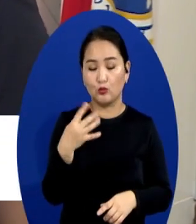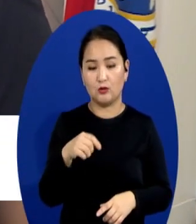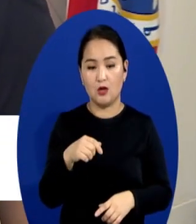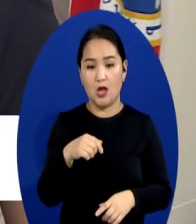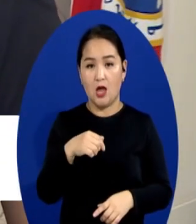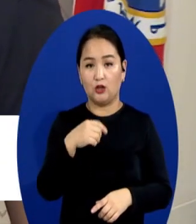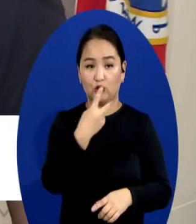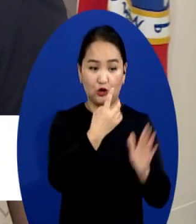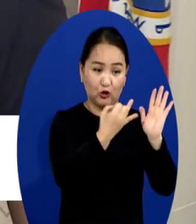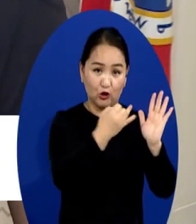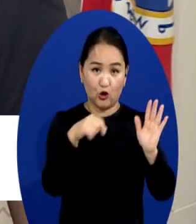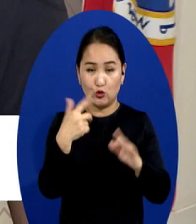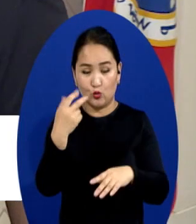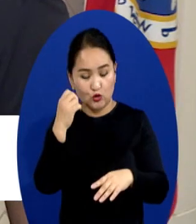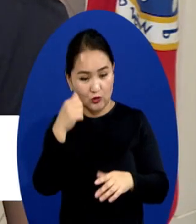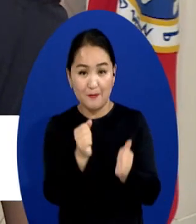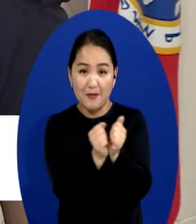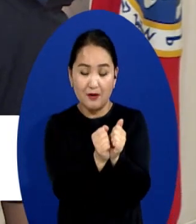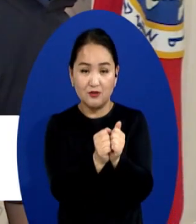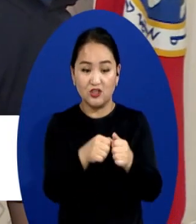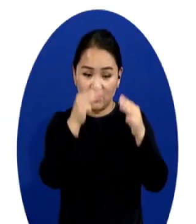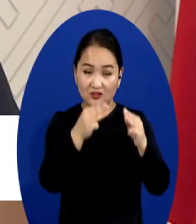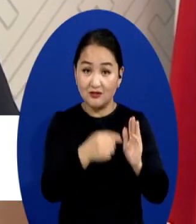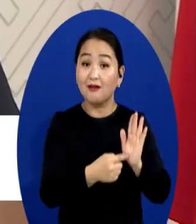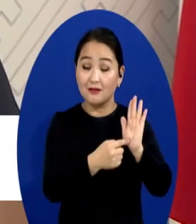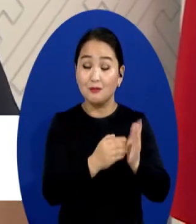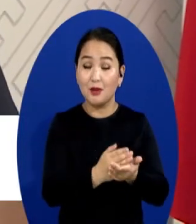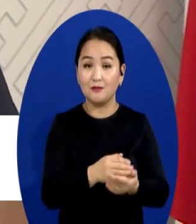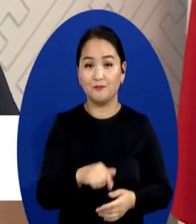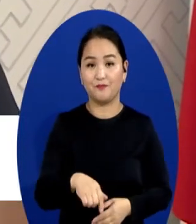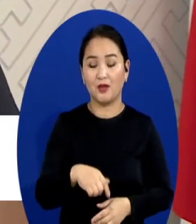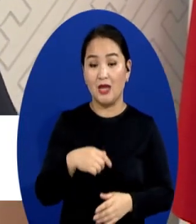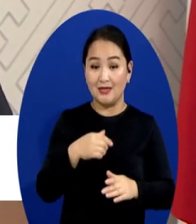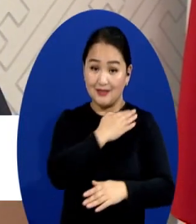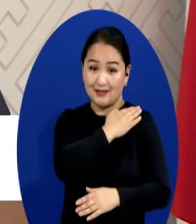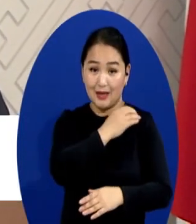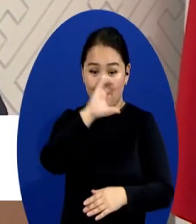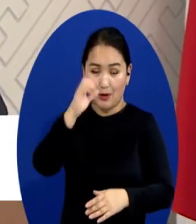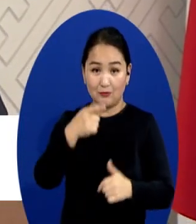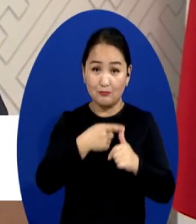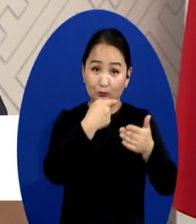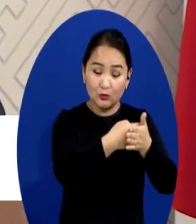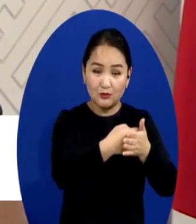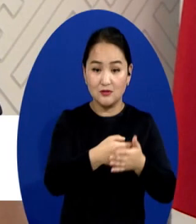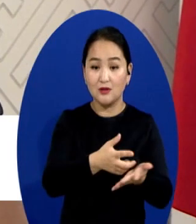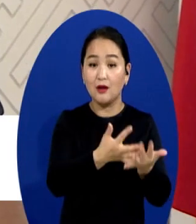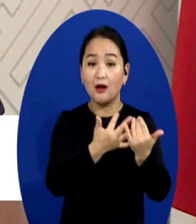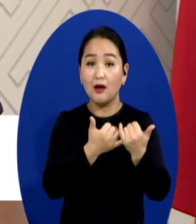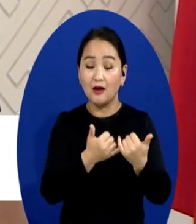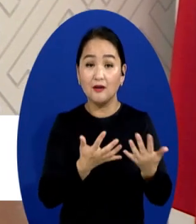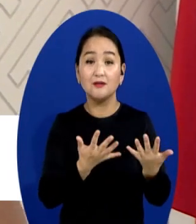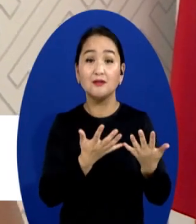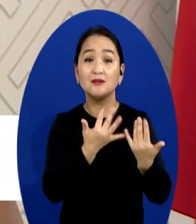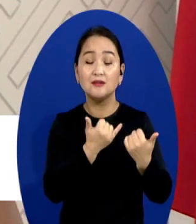цагдаа юм байгуулалттай баривчлах шийдэл оногдуулж одоо шийдвэрлүүлсэн байна. За одоо яг цагдаа юм байгуулалт бүртгэгдсэн гэмт хэрэг зөрчлийн статистик мэдээнээс харах юм бол